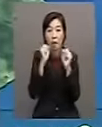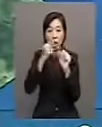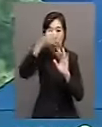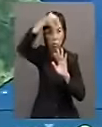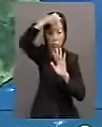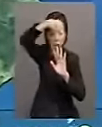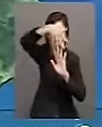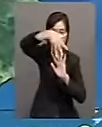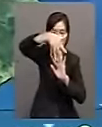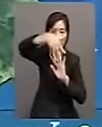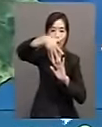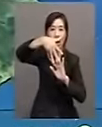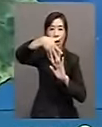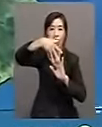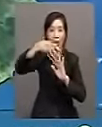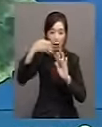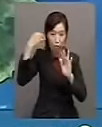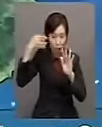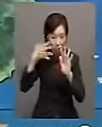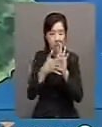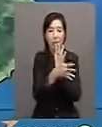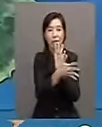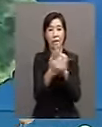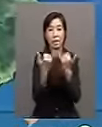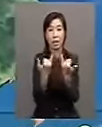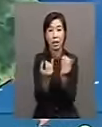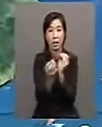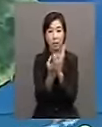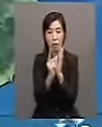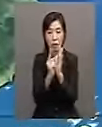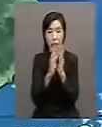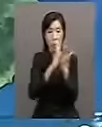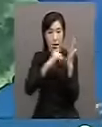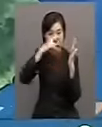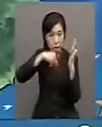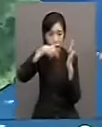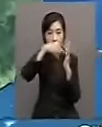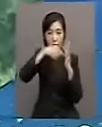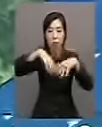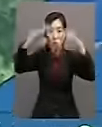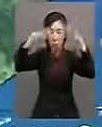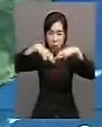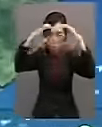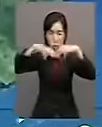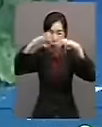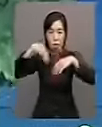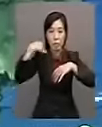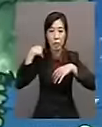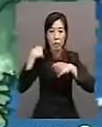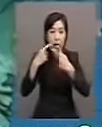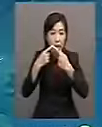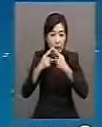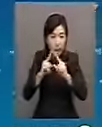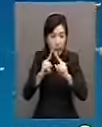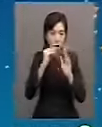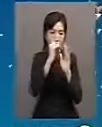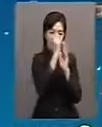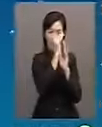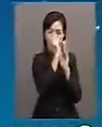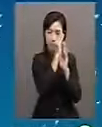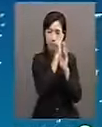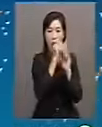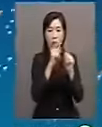สูงนั้นกดล่องฝนลงมานะครับณเวลานี้เองก็ทำให้พื้นที่ประเทศไทยยังคงมีฝนตกชุกนะครับยกเว้นทางด้านตอนบนนะ